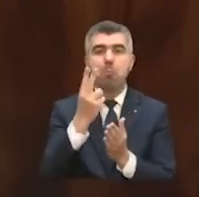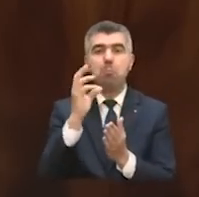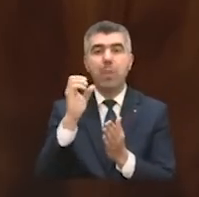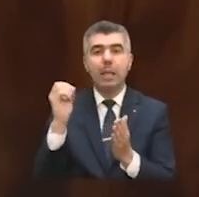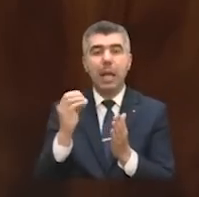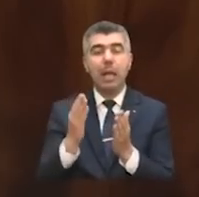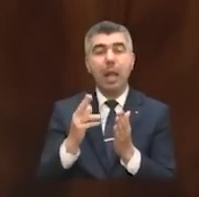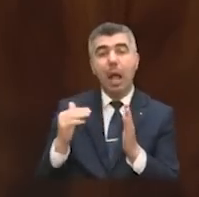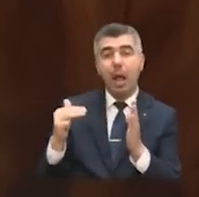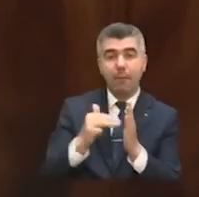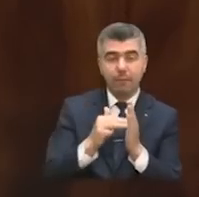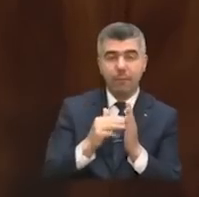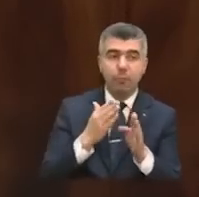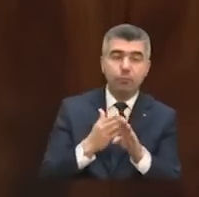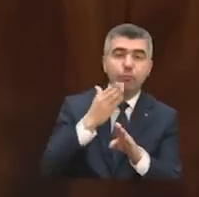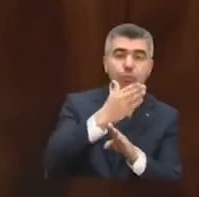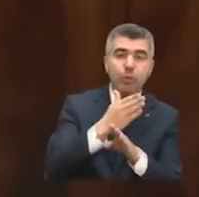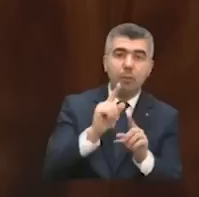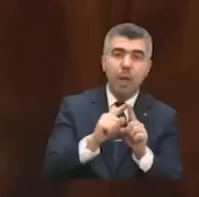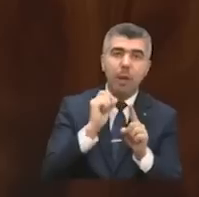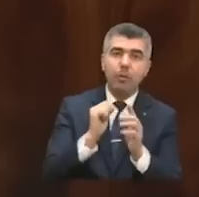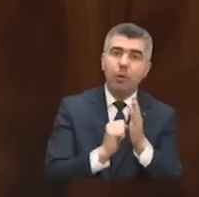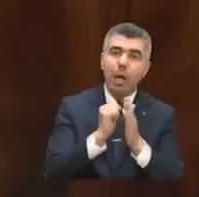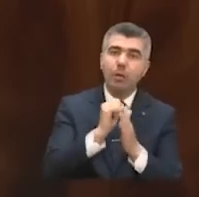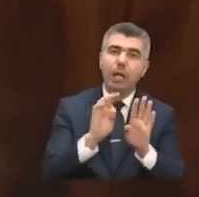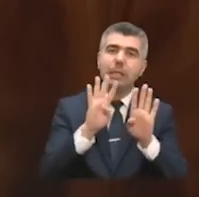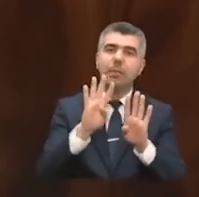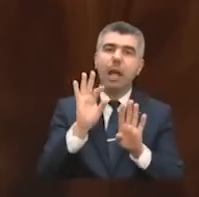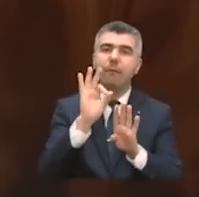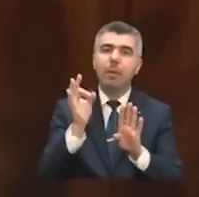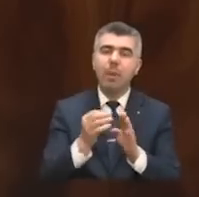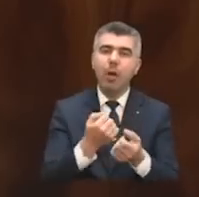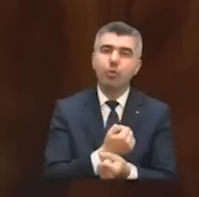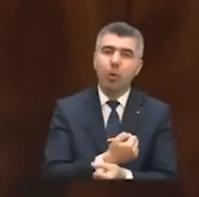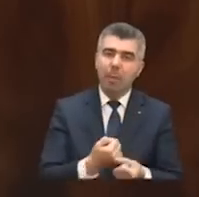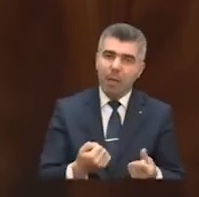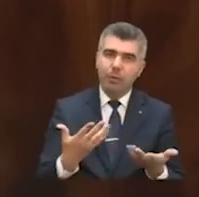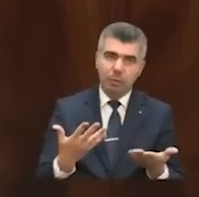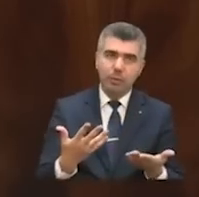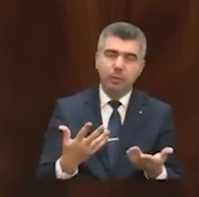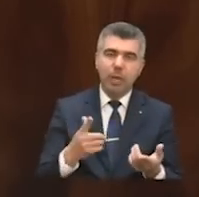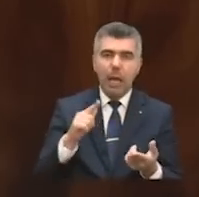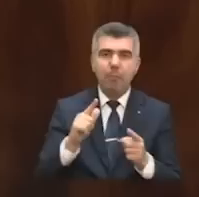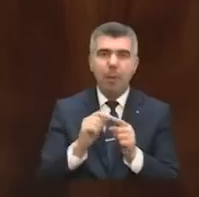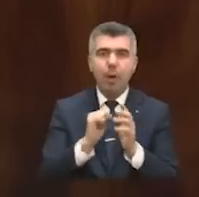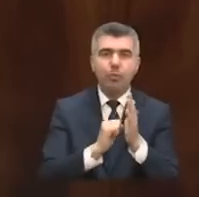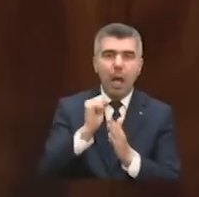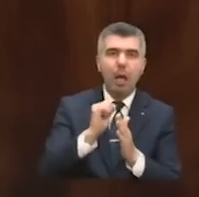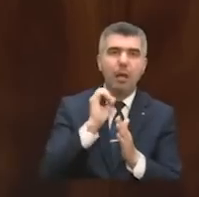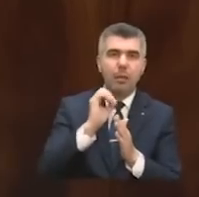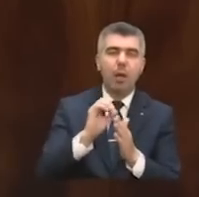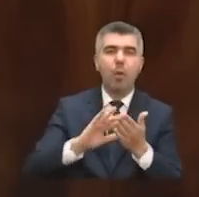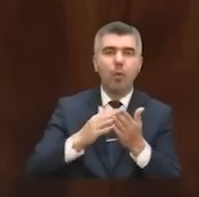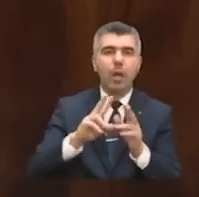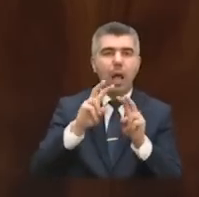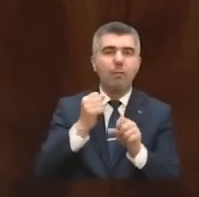كيمسيو الاستقطاب المحدود هذوك هما اللي عندهم 80% ديال الشوماج وعندهم لا ريوسيت ويمكن لهم ينجحوا ويلقاو واحد